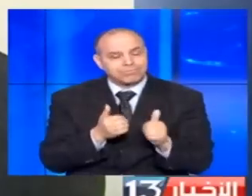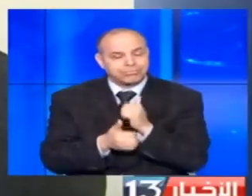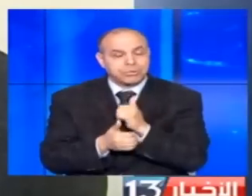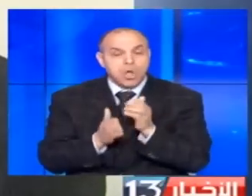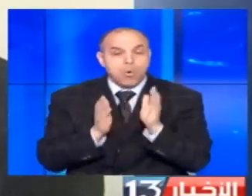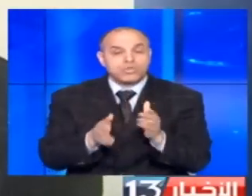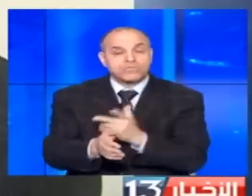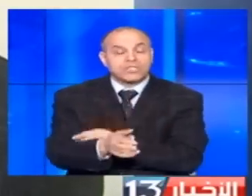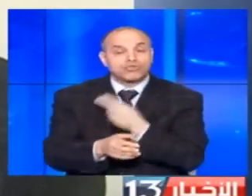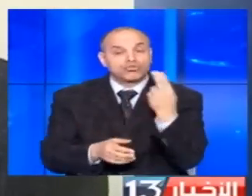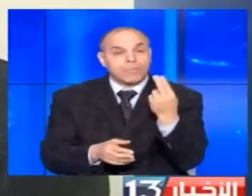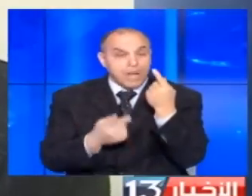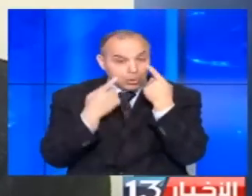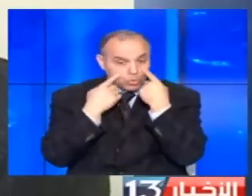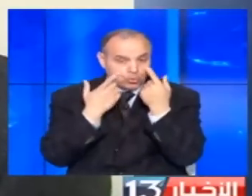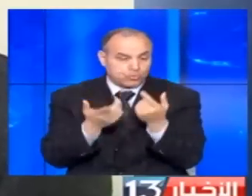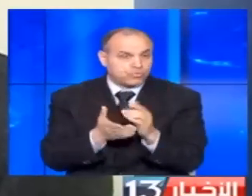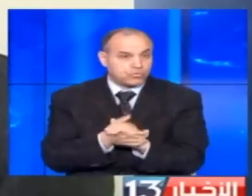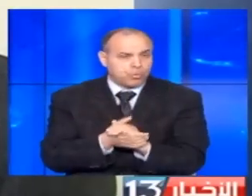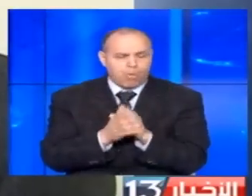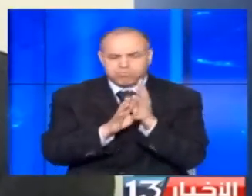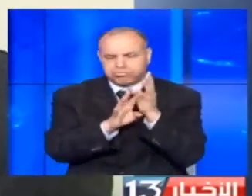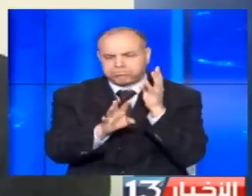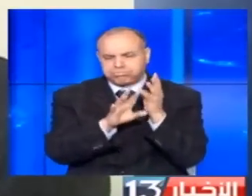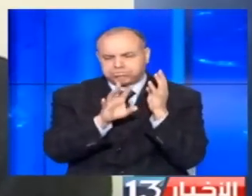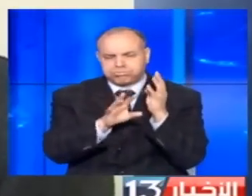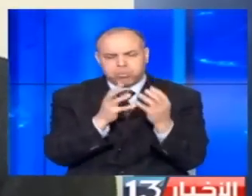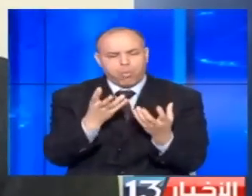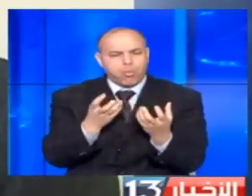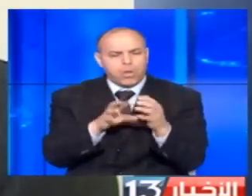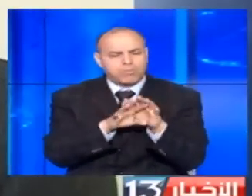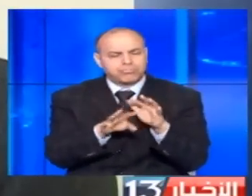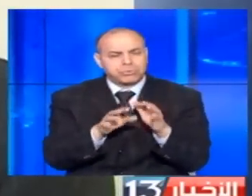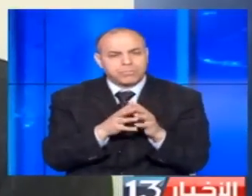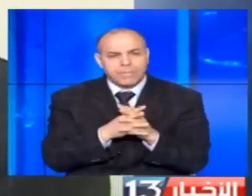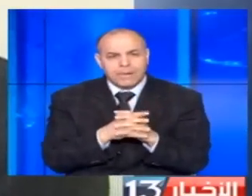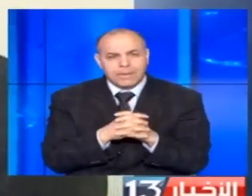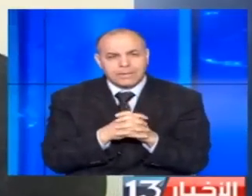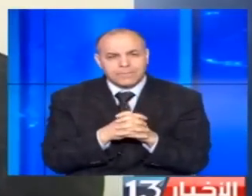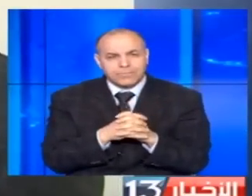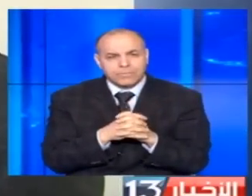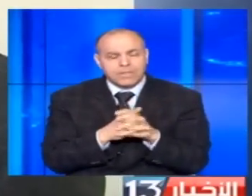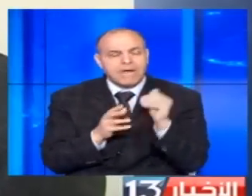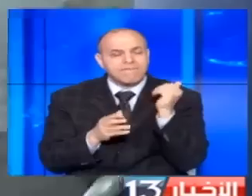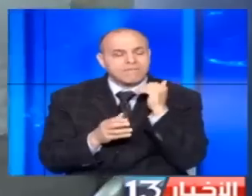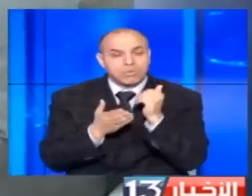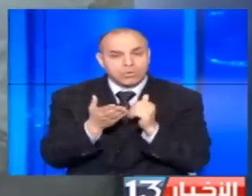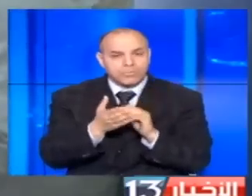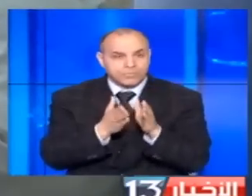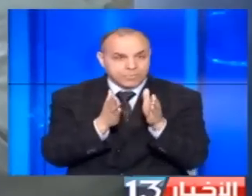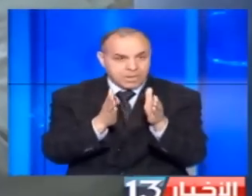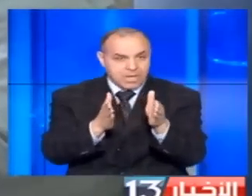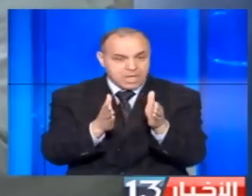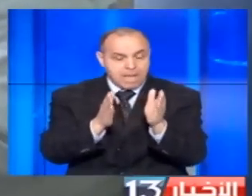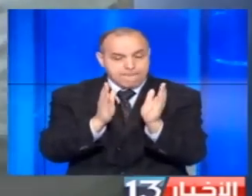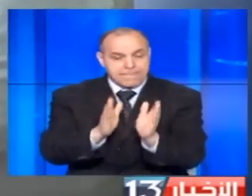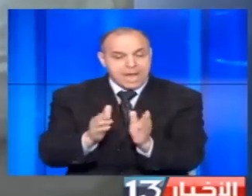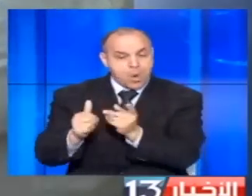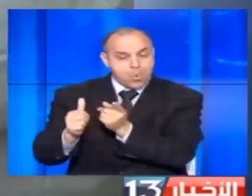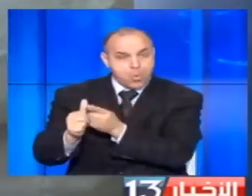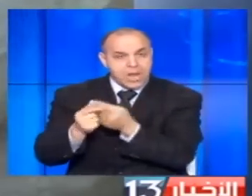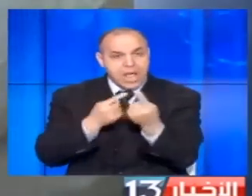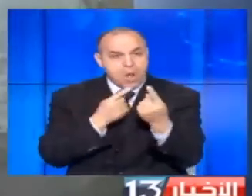المستشفيات الجامعيه تشوف انت شنو هو الاكتظاظ اللي صاير في في الاستعجالي وكانت المرحله الاولى